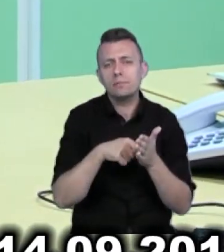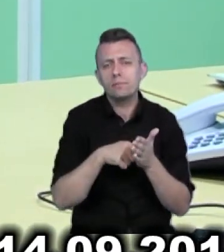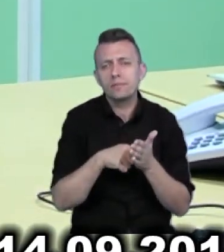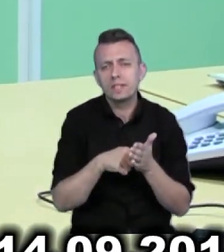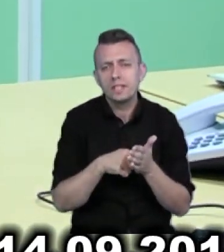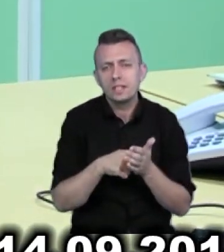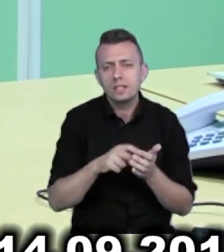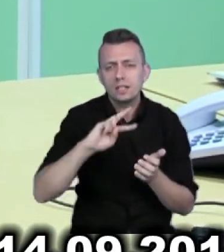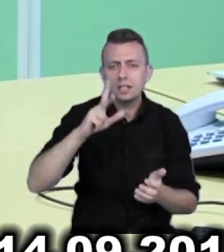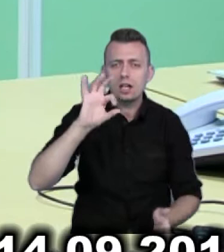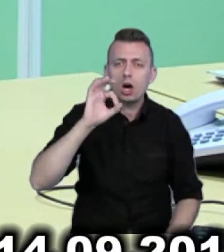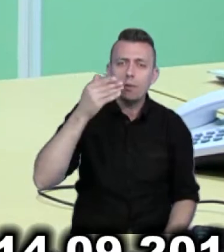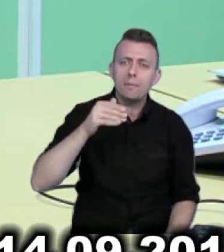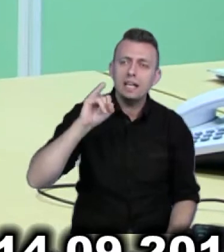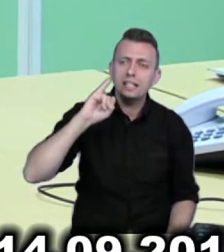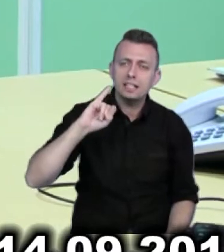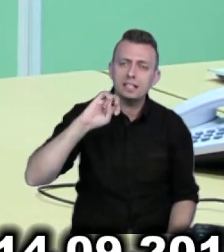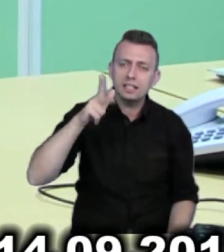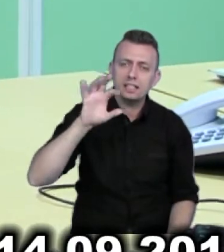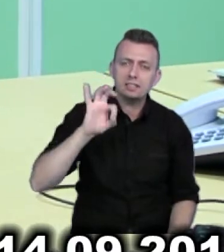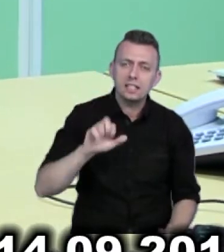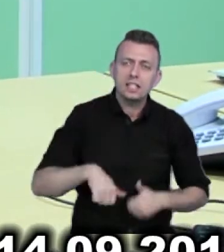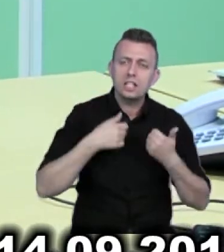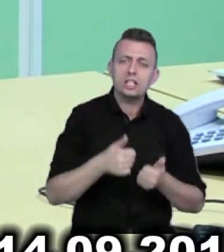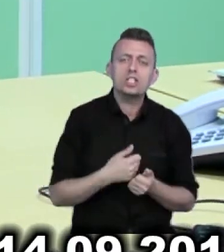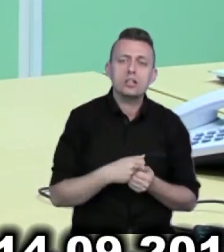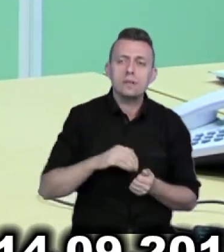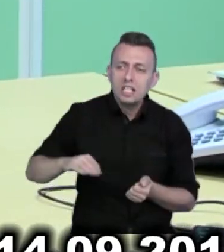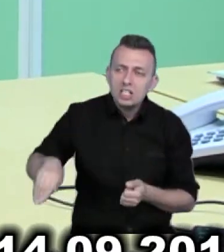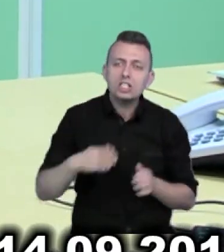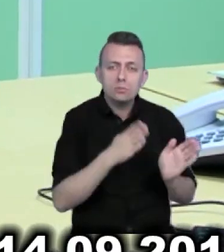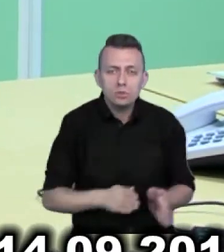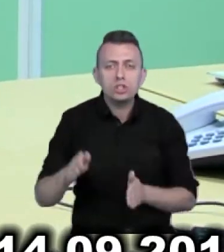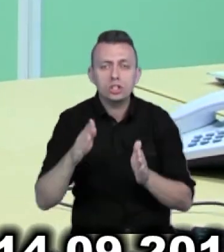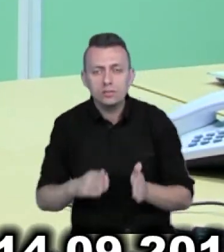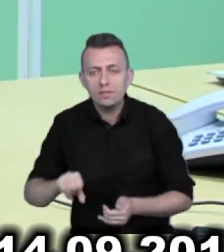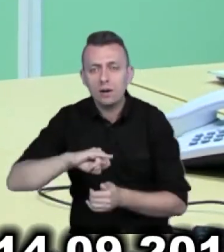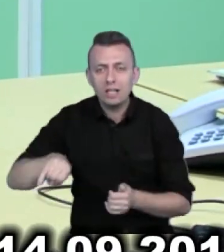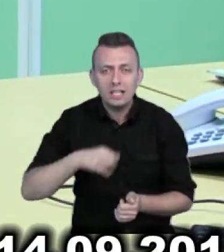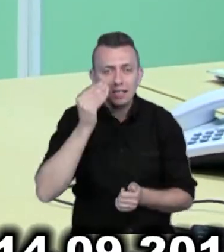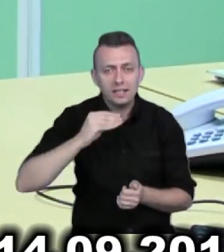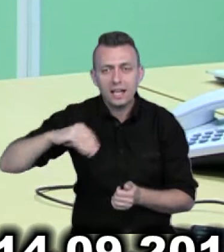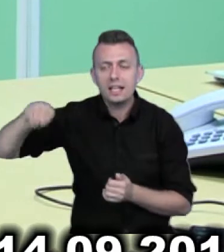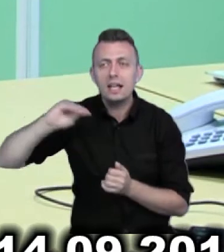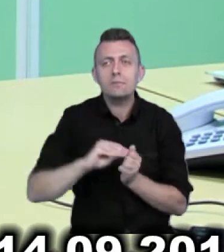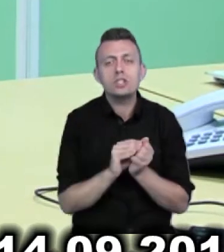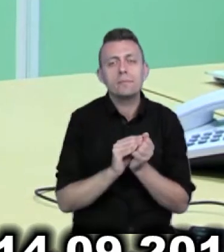jest cena wystawiana przez szkołę. Najlepsze prace byłyby wtedy przekazywane do